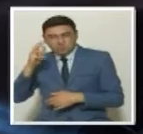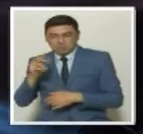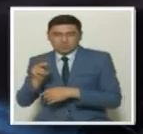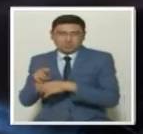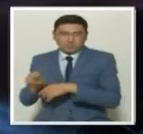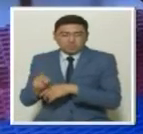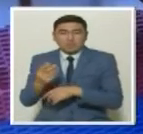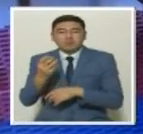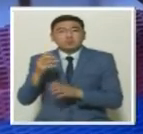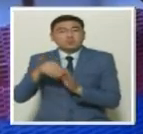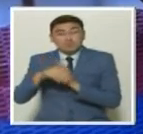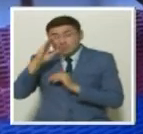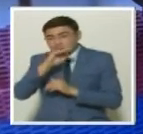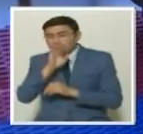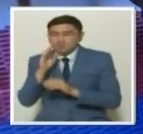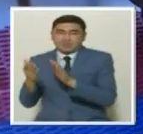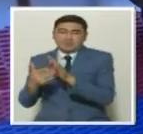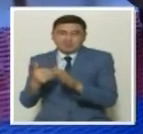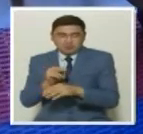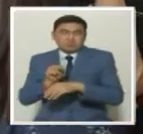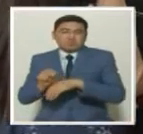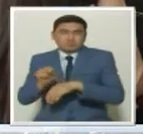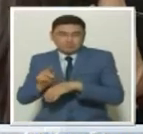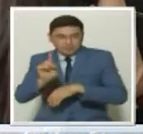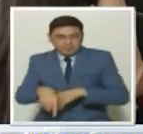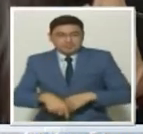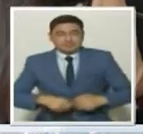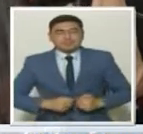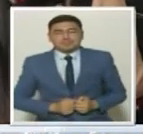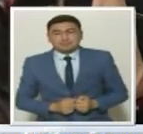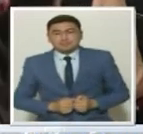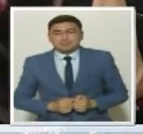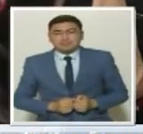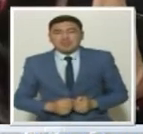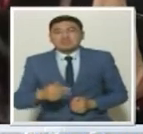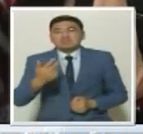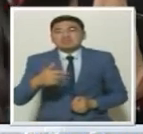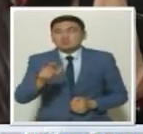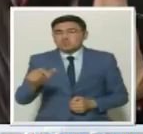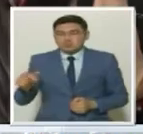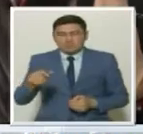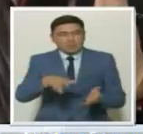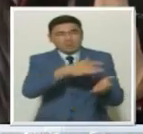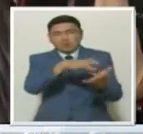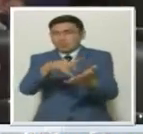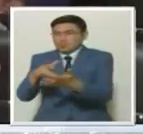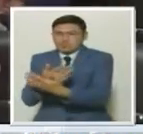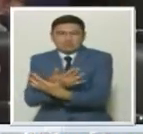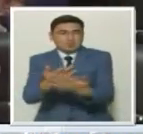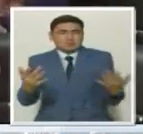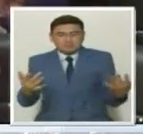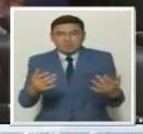самих людей с ограниченными возможностями. Тренинг собрал более 30 участников со всех городов и районов области.